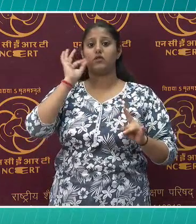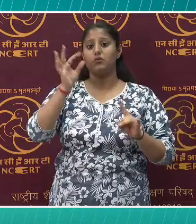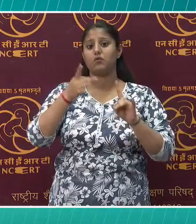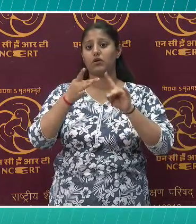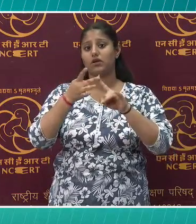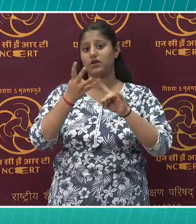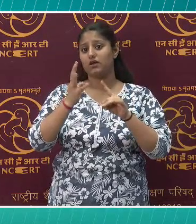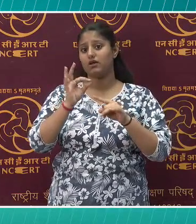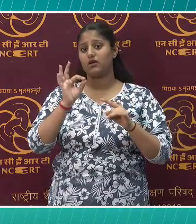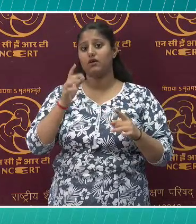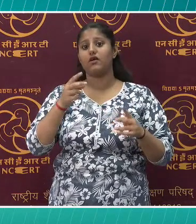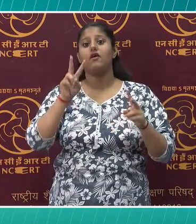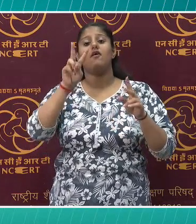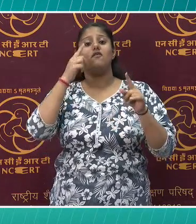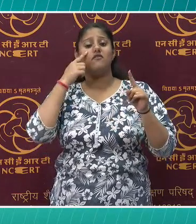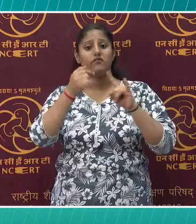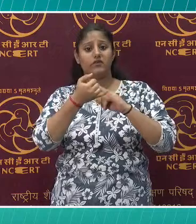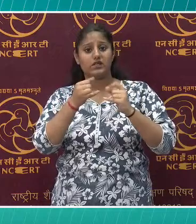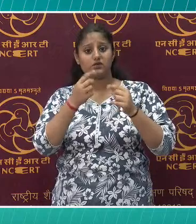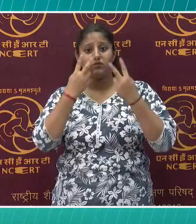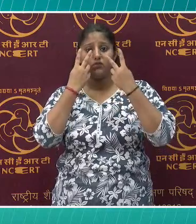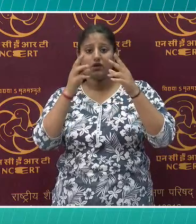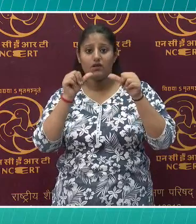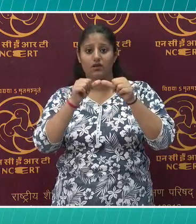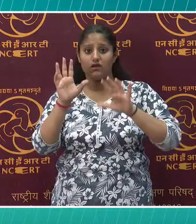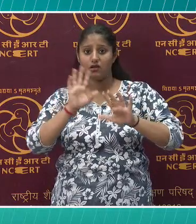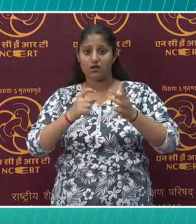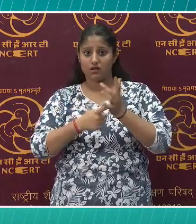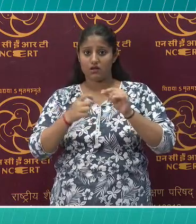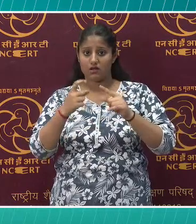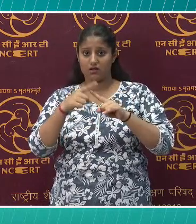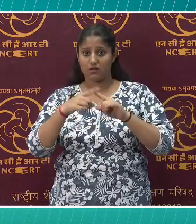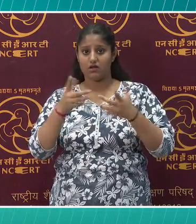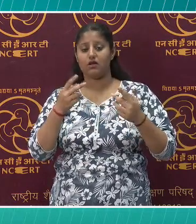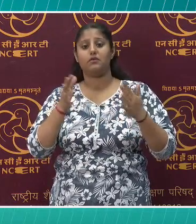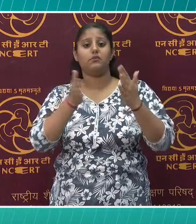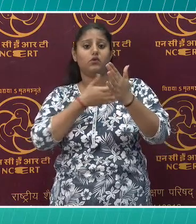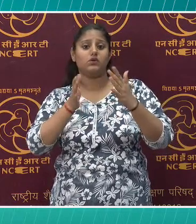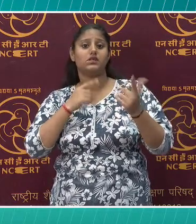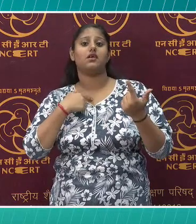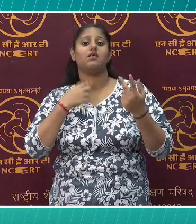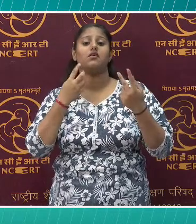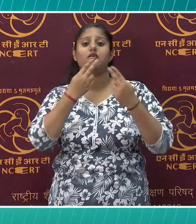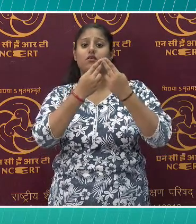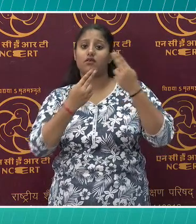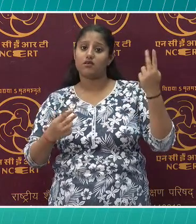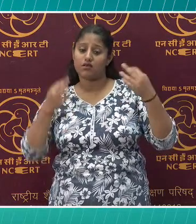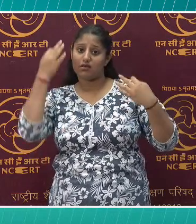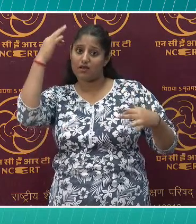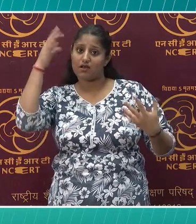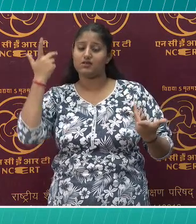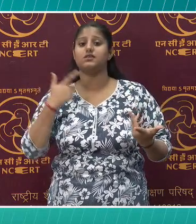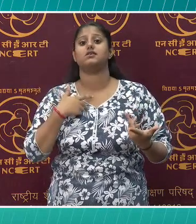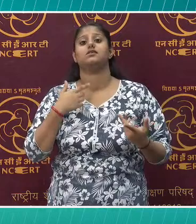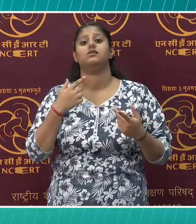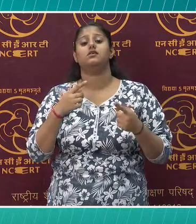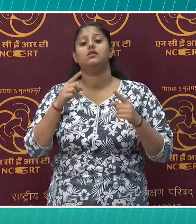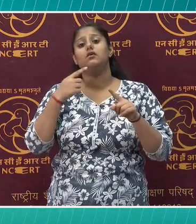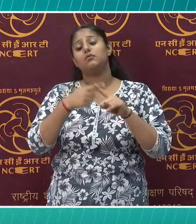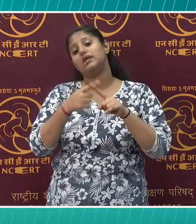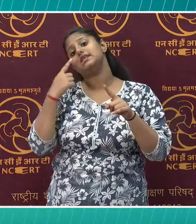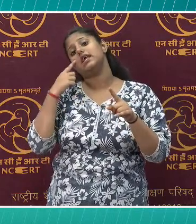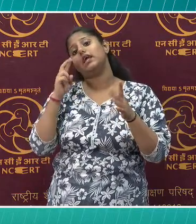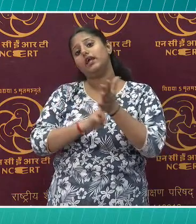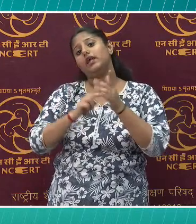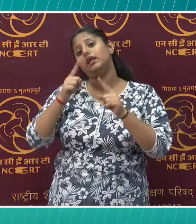art, which is visual arts, music, dance and theatre. So if you could tell us a little bit. और उसके साथ ये है कि integration है ना,